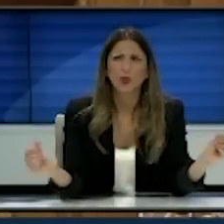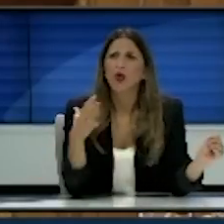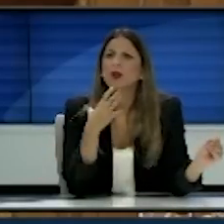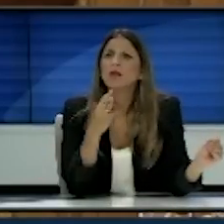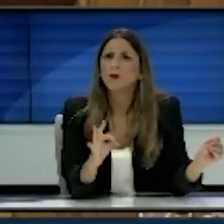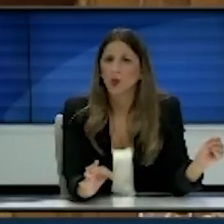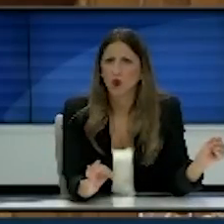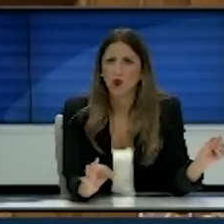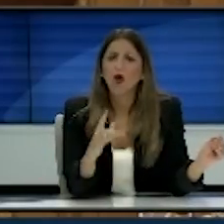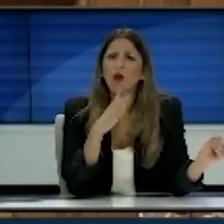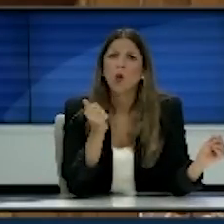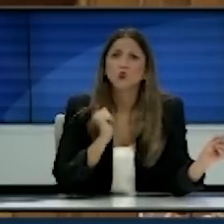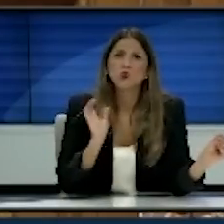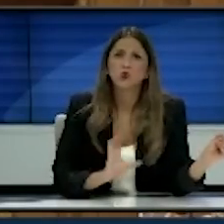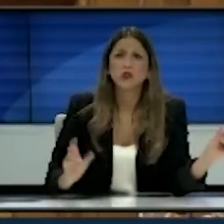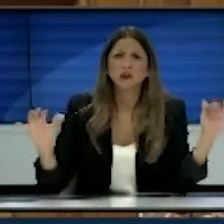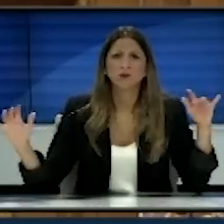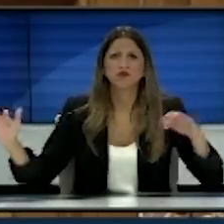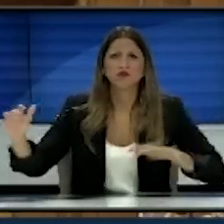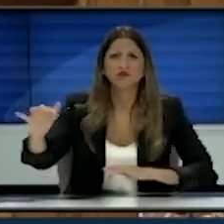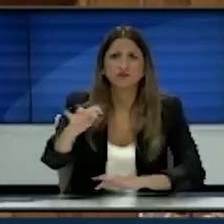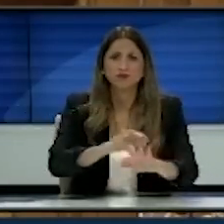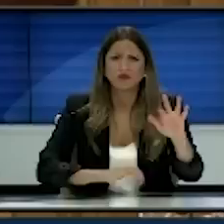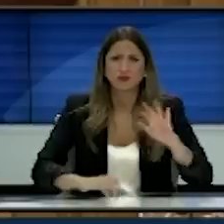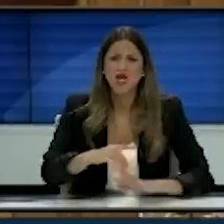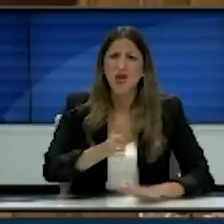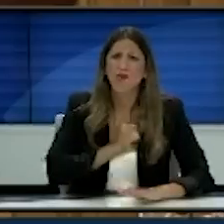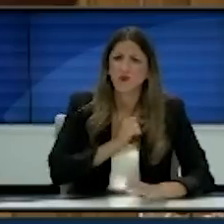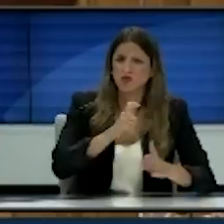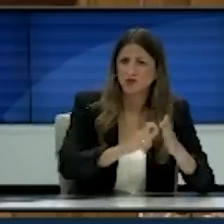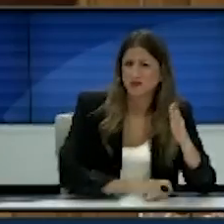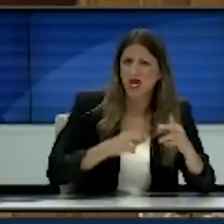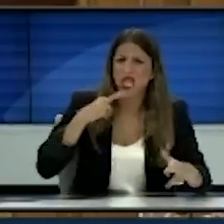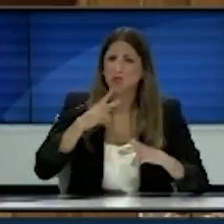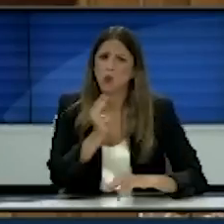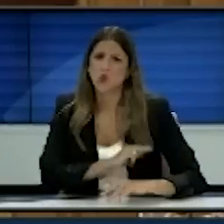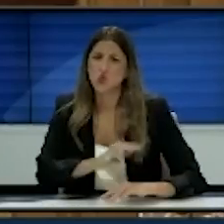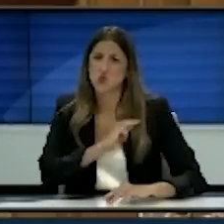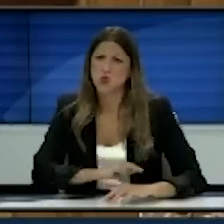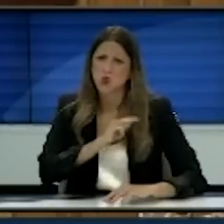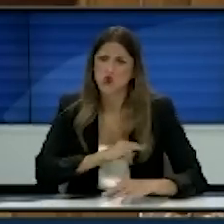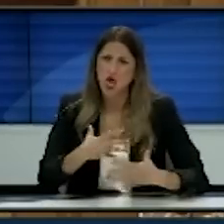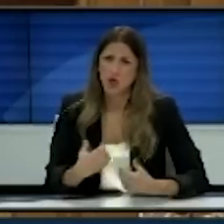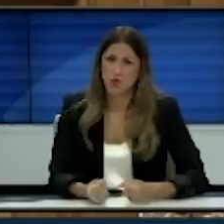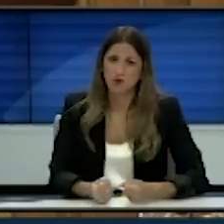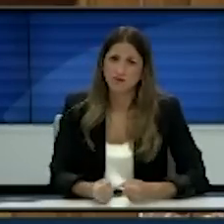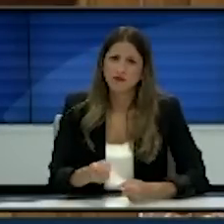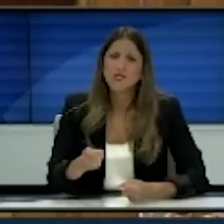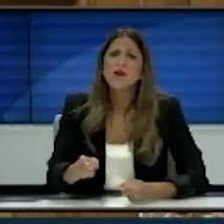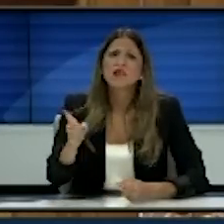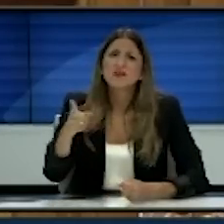μεγάλο τουριστικό κεφάλαιο. Ακολουθείτε την ίδια συνταγή που έφτασε τις δημόσιες δομές υγείας